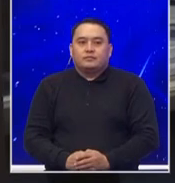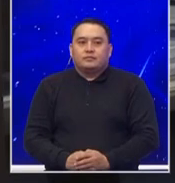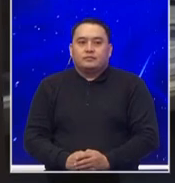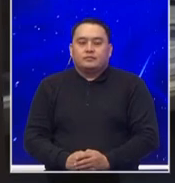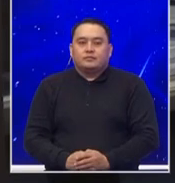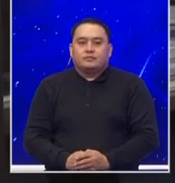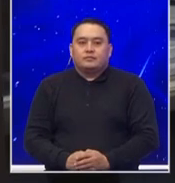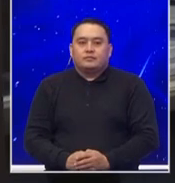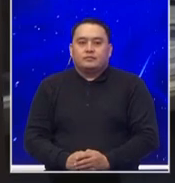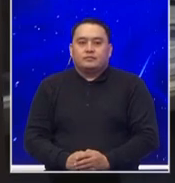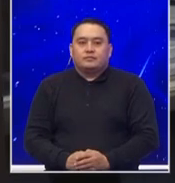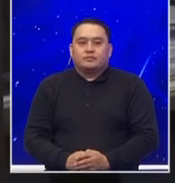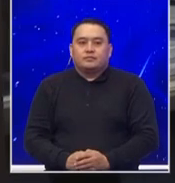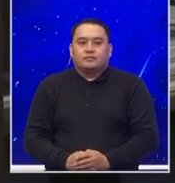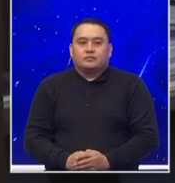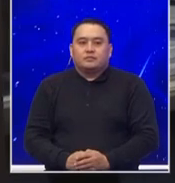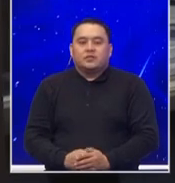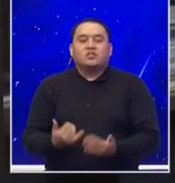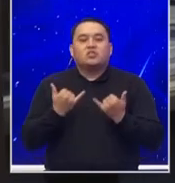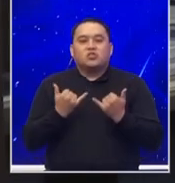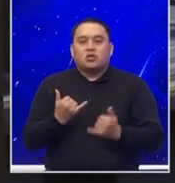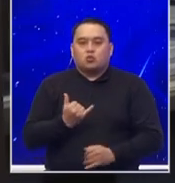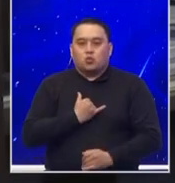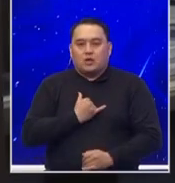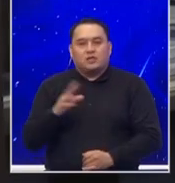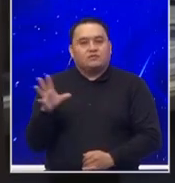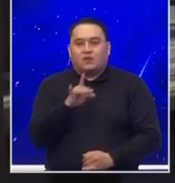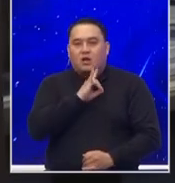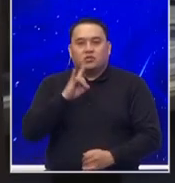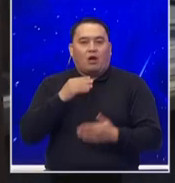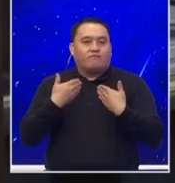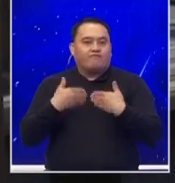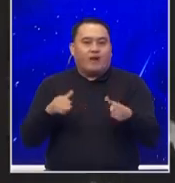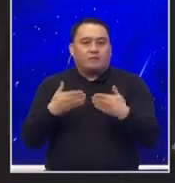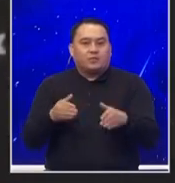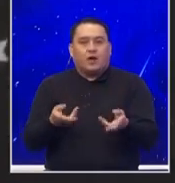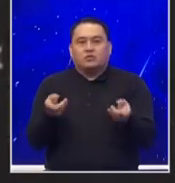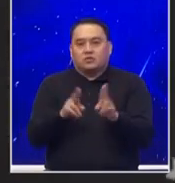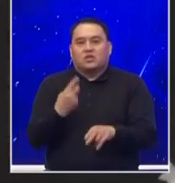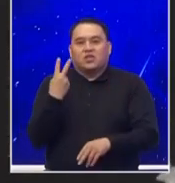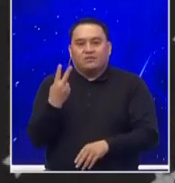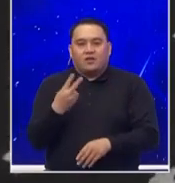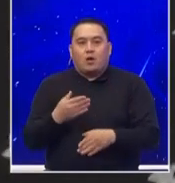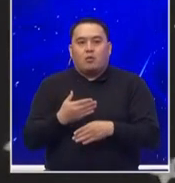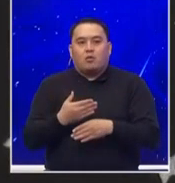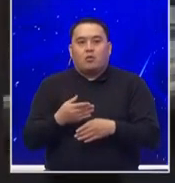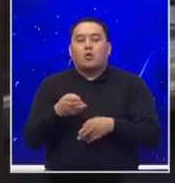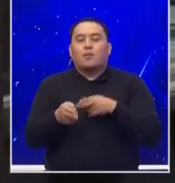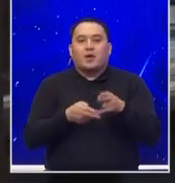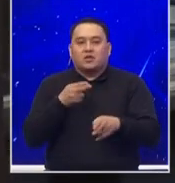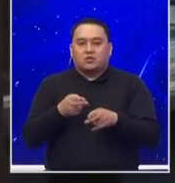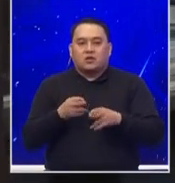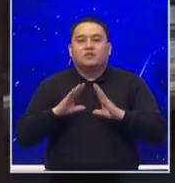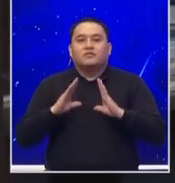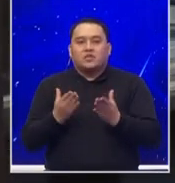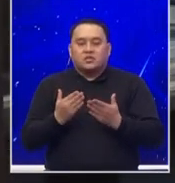за этот день, 1 число. Сейчас, в данный момент, все женщины выписаны, остались только 2 женщины после оперативных родов.